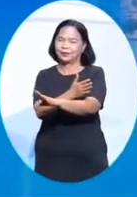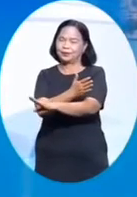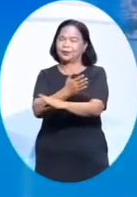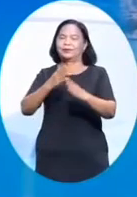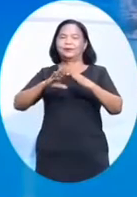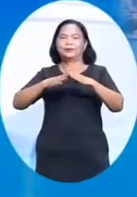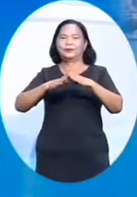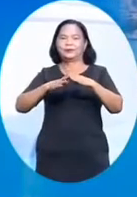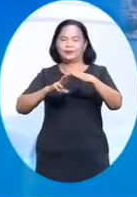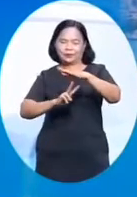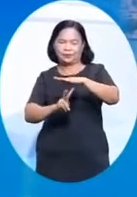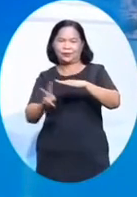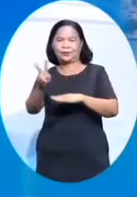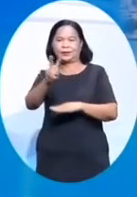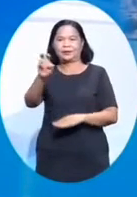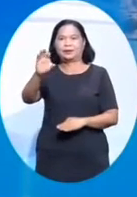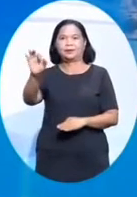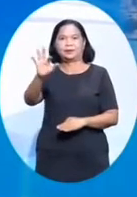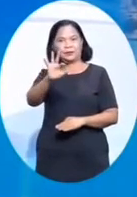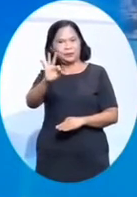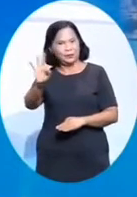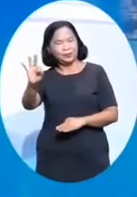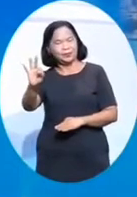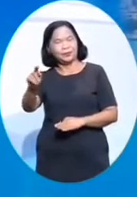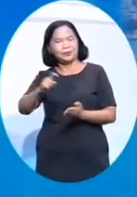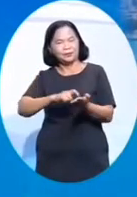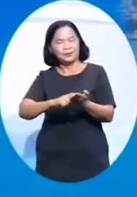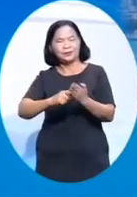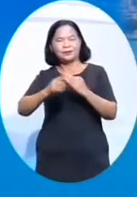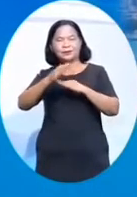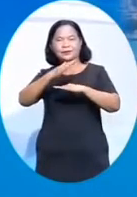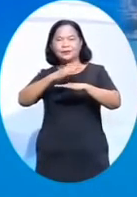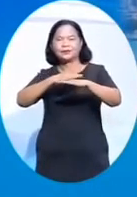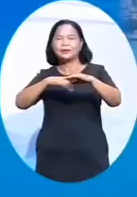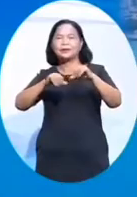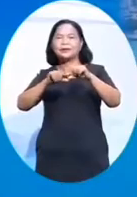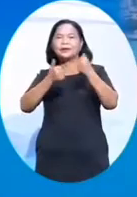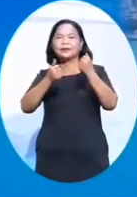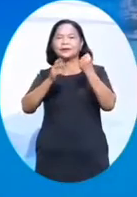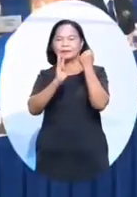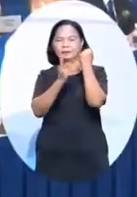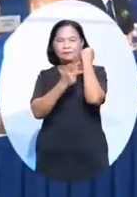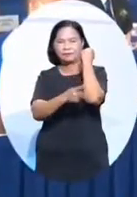vốn đầu tư 250 triệu đô la Mỹ, được xây dựng tại khu công nghiệp Becamex Bình Phước.